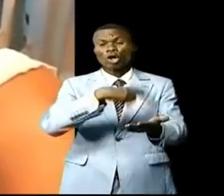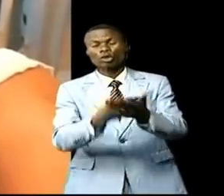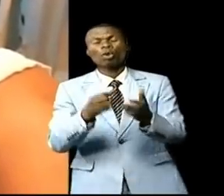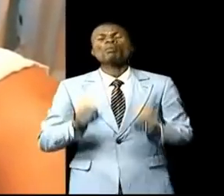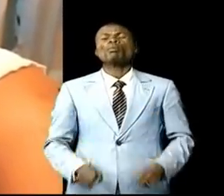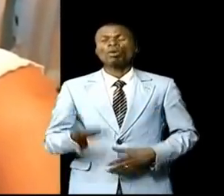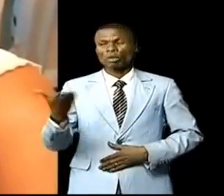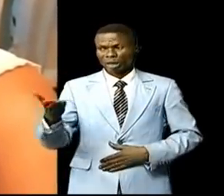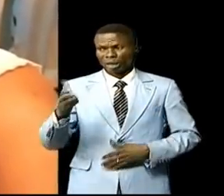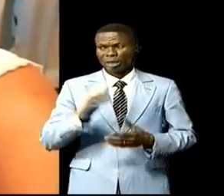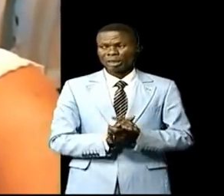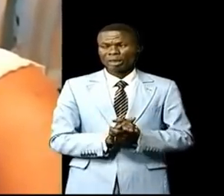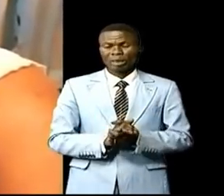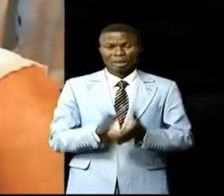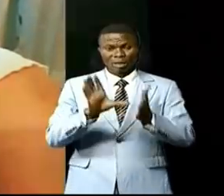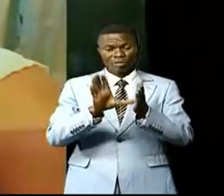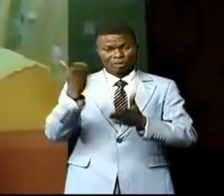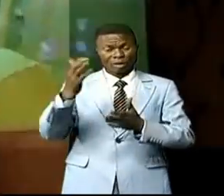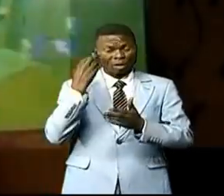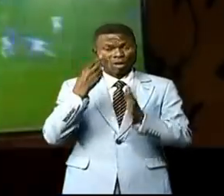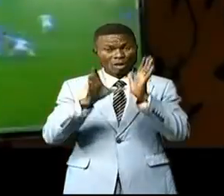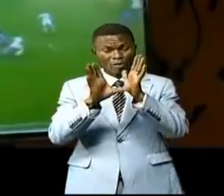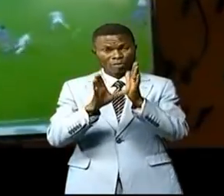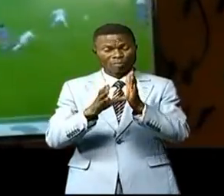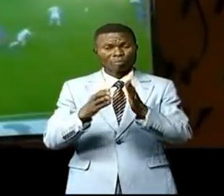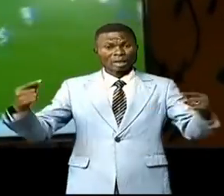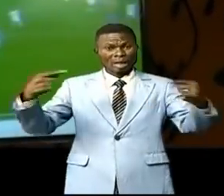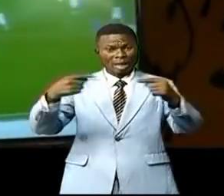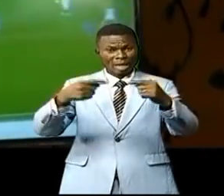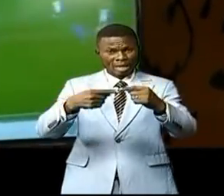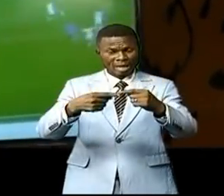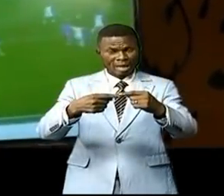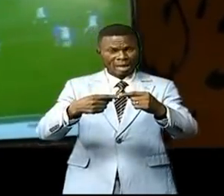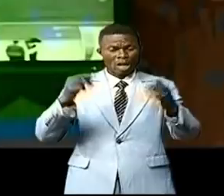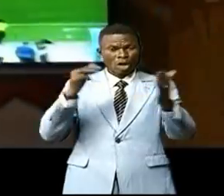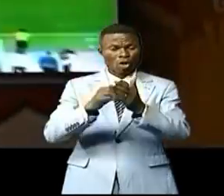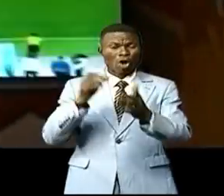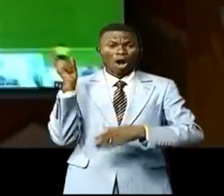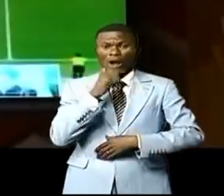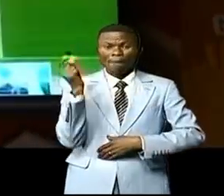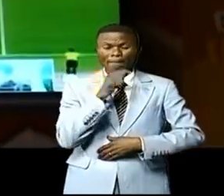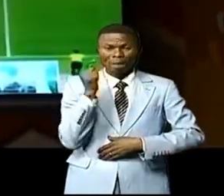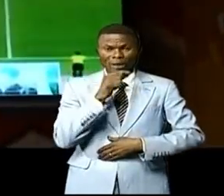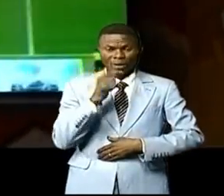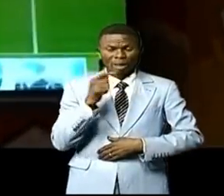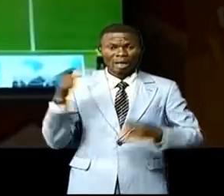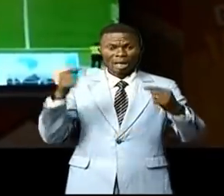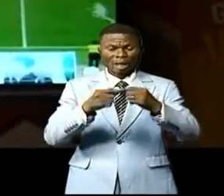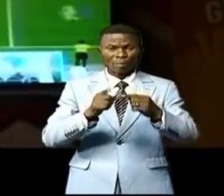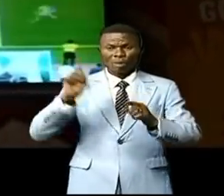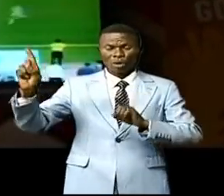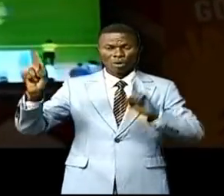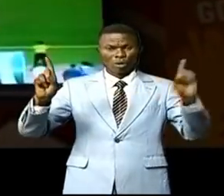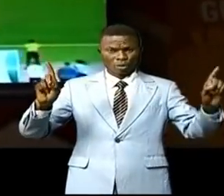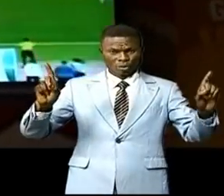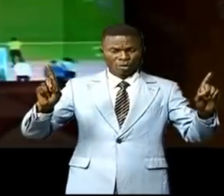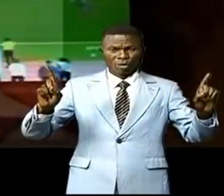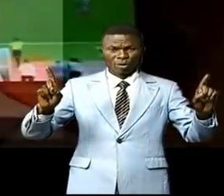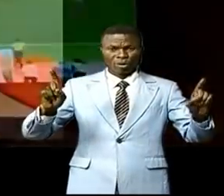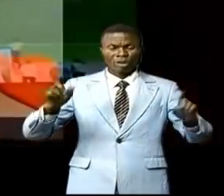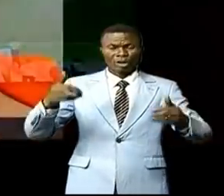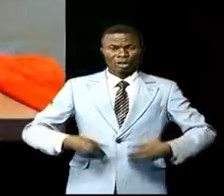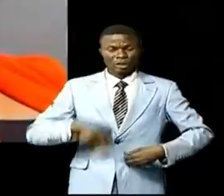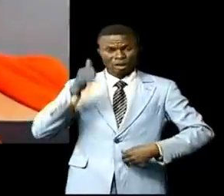Atikankou Polecha, suivait calmement les matchs qui opposaient la RDC au Maroc. Un match qui s'est soldé par un but partout. Cette